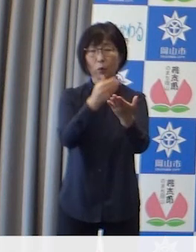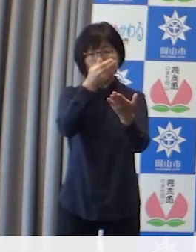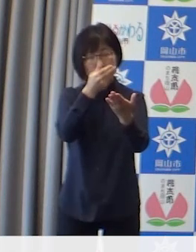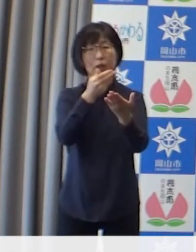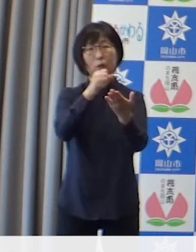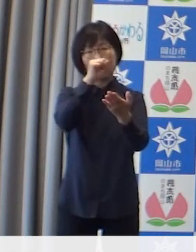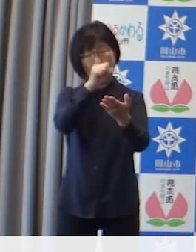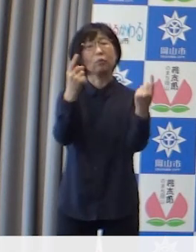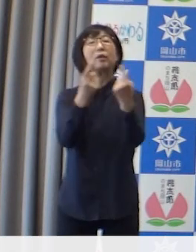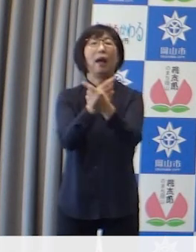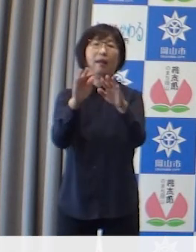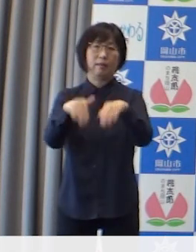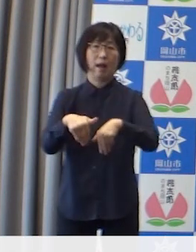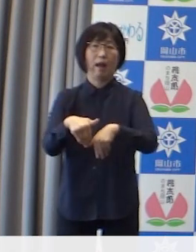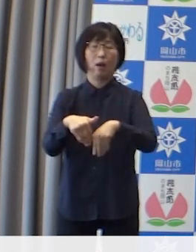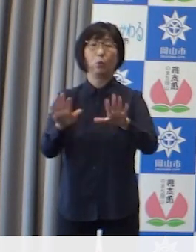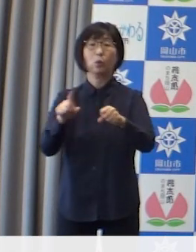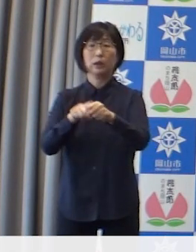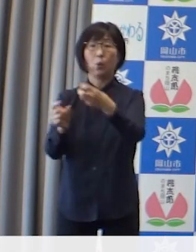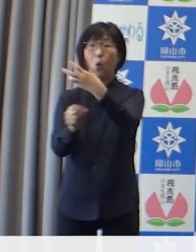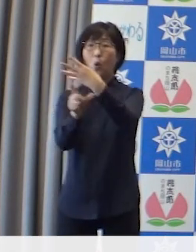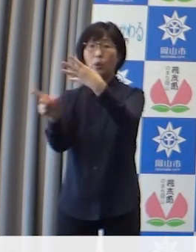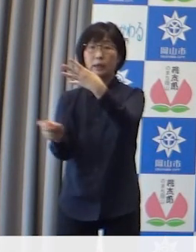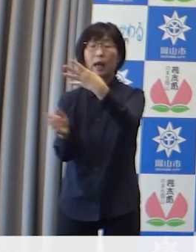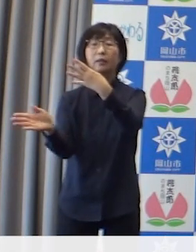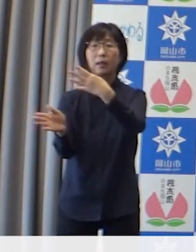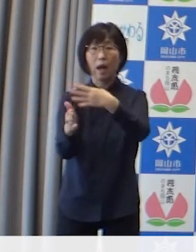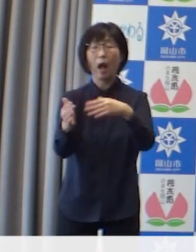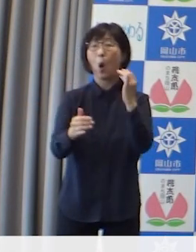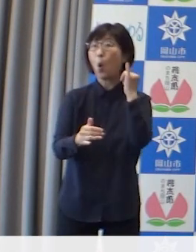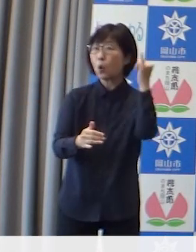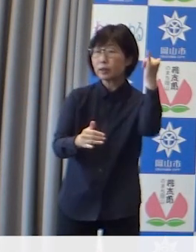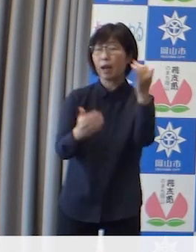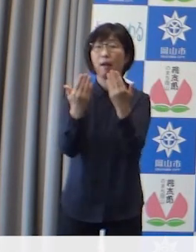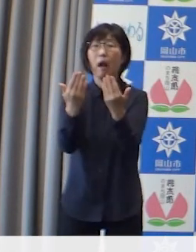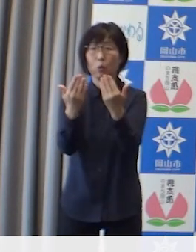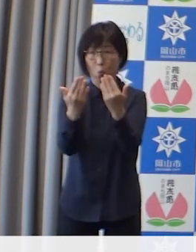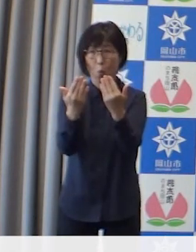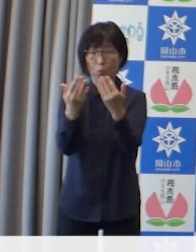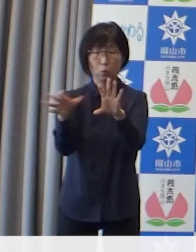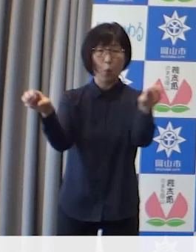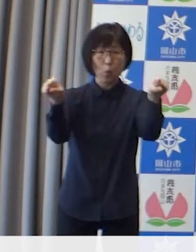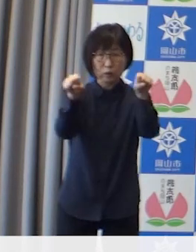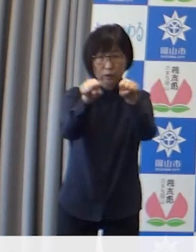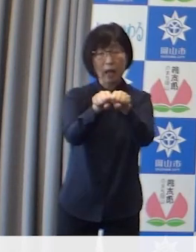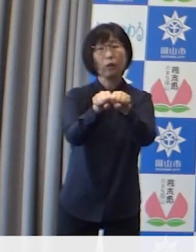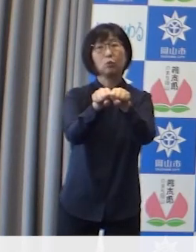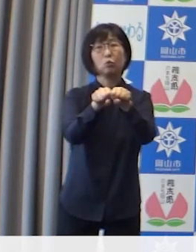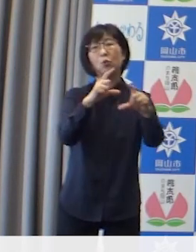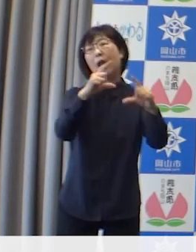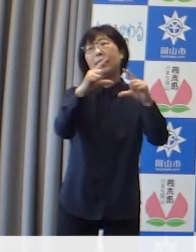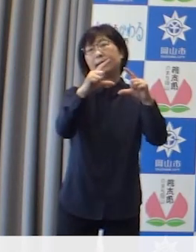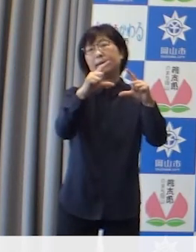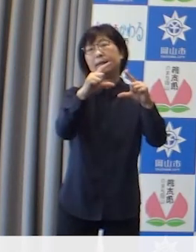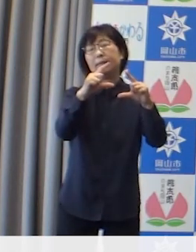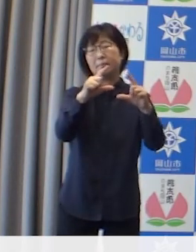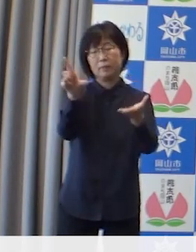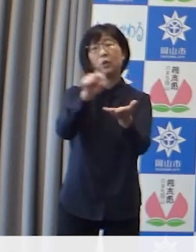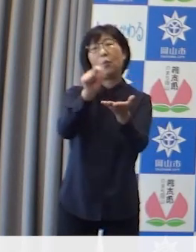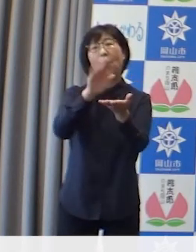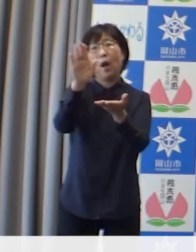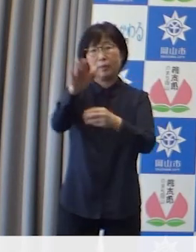の4月からはもう学校と保護者をつなぐ連絡ツールに、使わせていただ